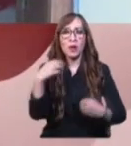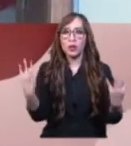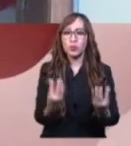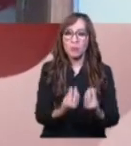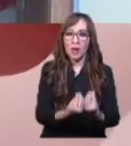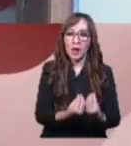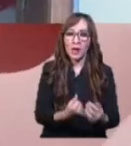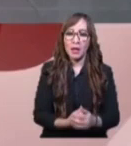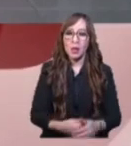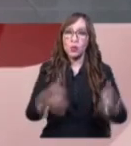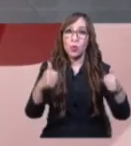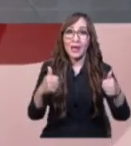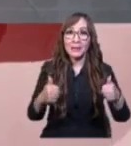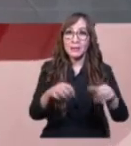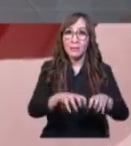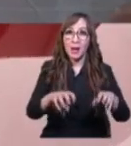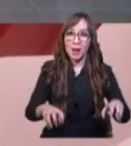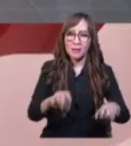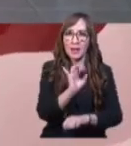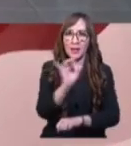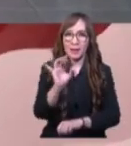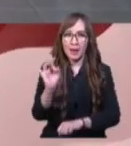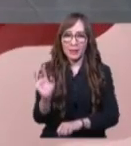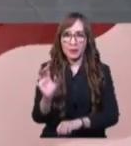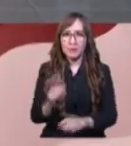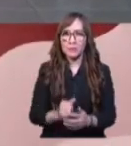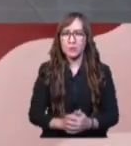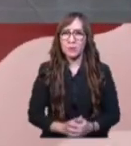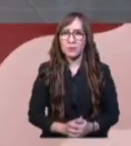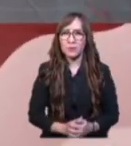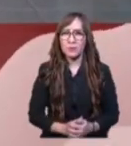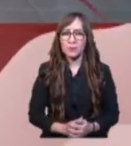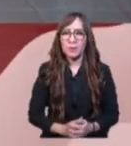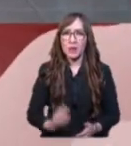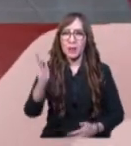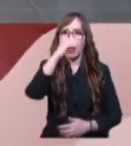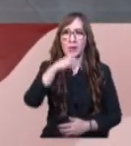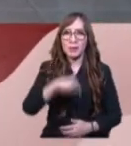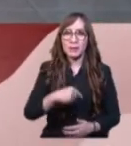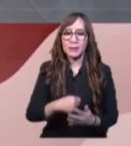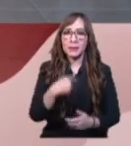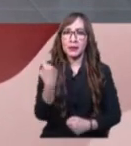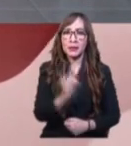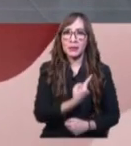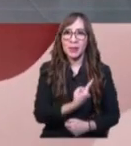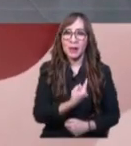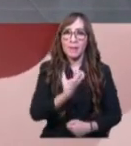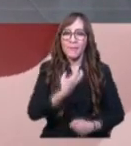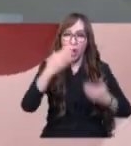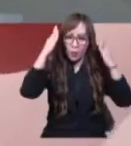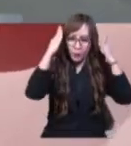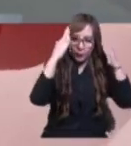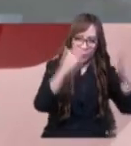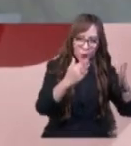kualitas produknya belum konsisten dan seterusnya. Sehingga kita mulai mendorong hari ini bagaimana ada fokus